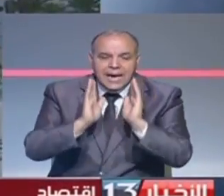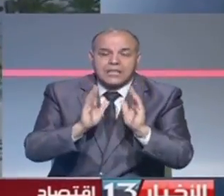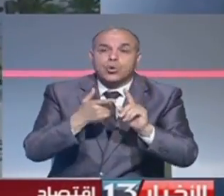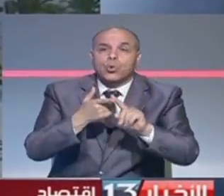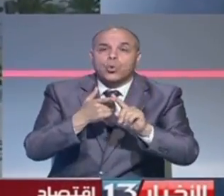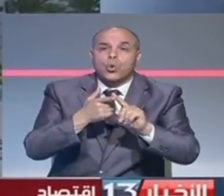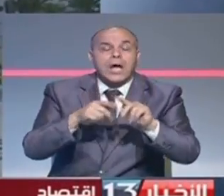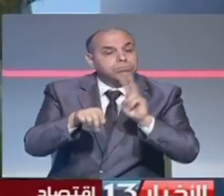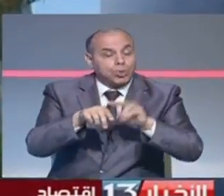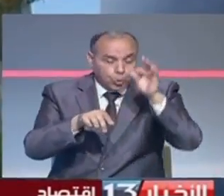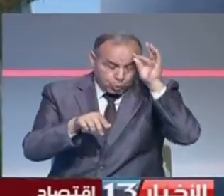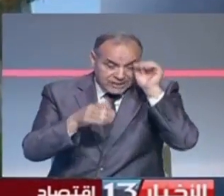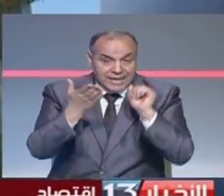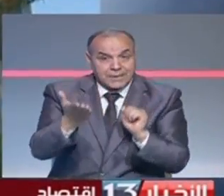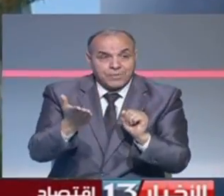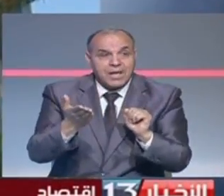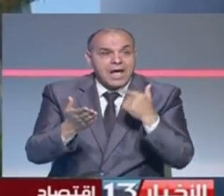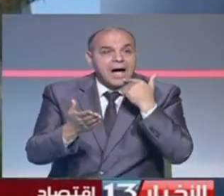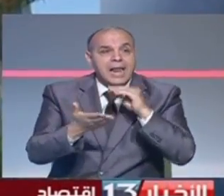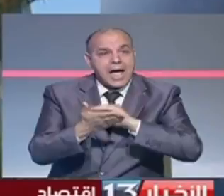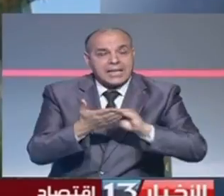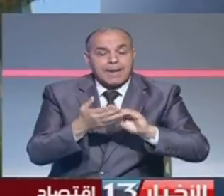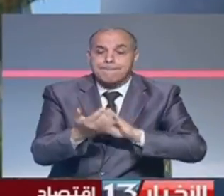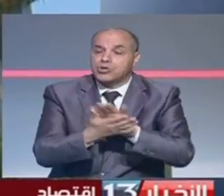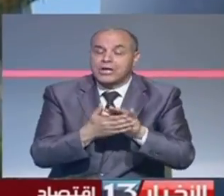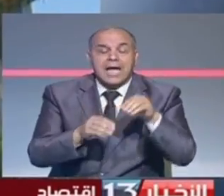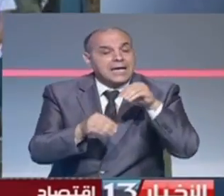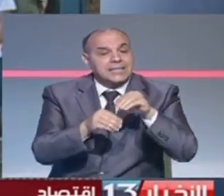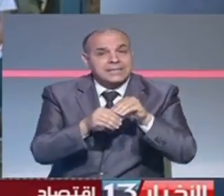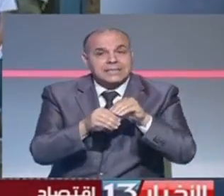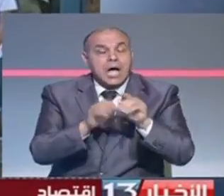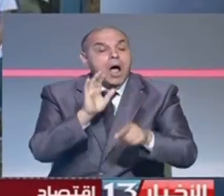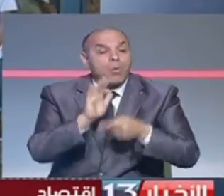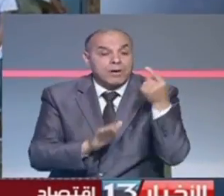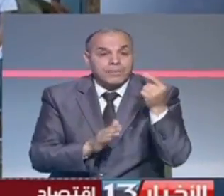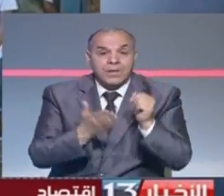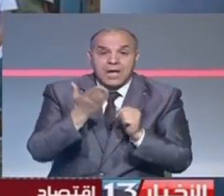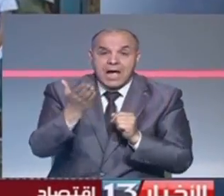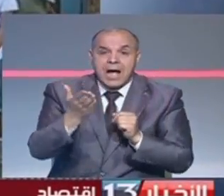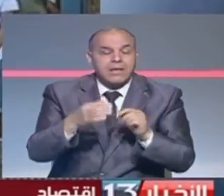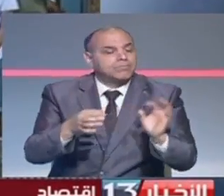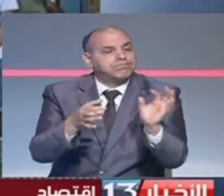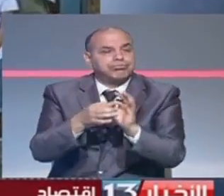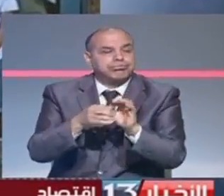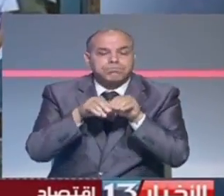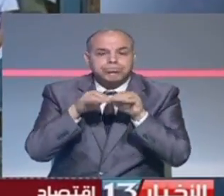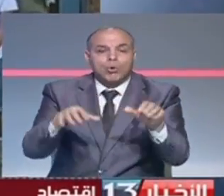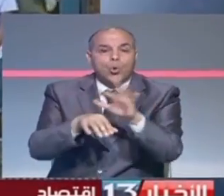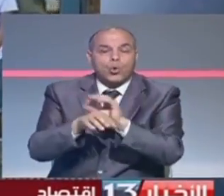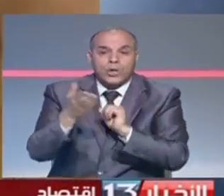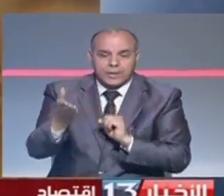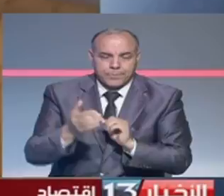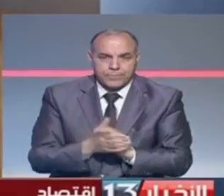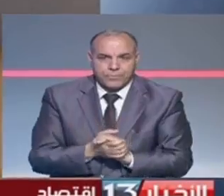قدرات السلطات التونسيه على اداره الازمه الاقتصاديه غير المسبوقه المرتبطه ب تفشي وباء كفى